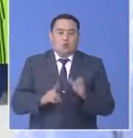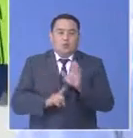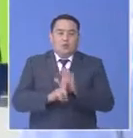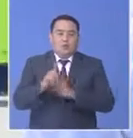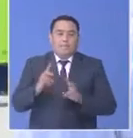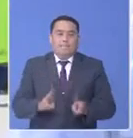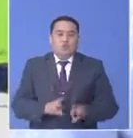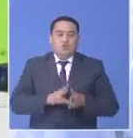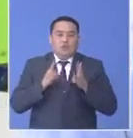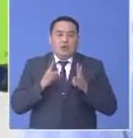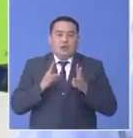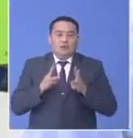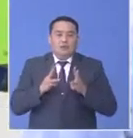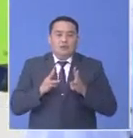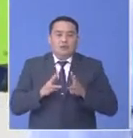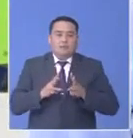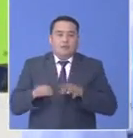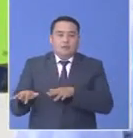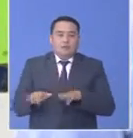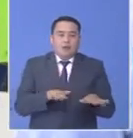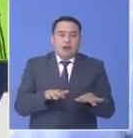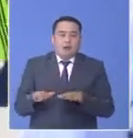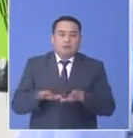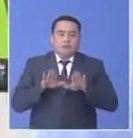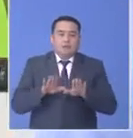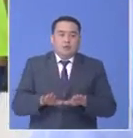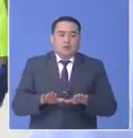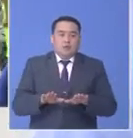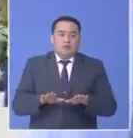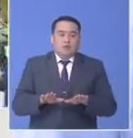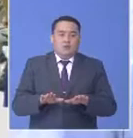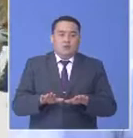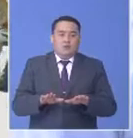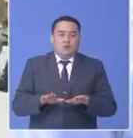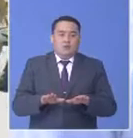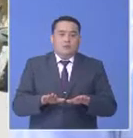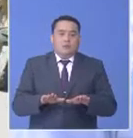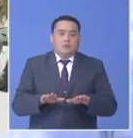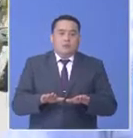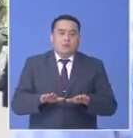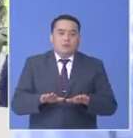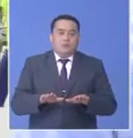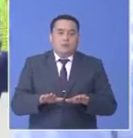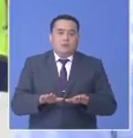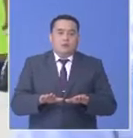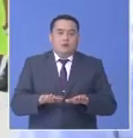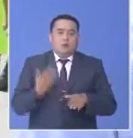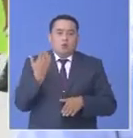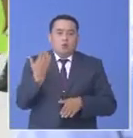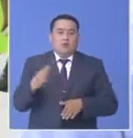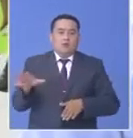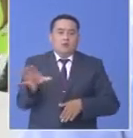бы пожелать таким акциям только зеленой дороги, чтобы у них